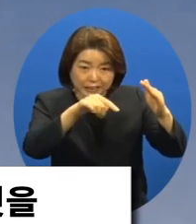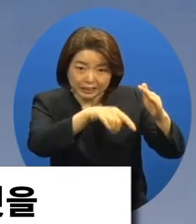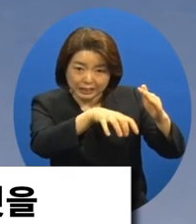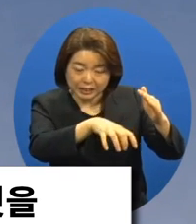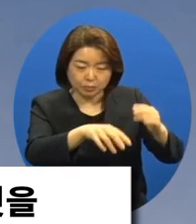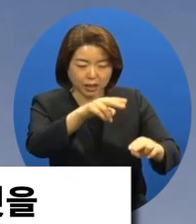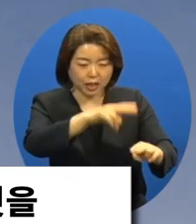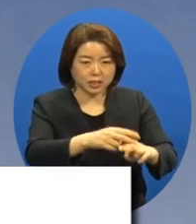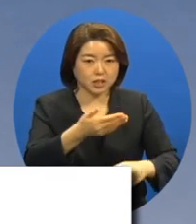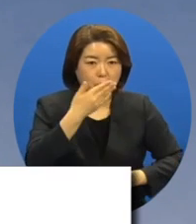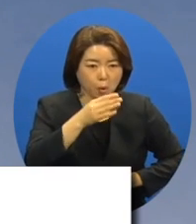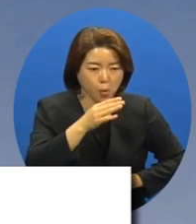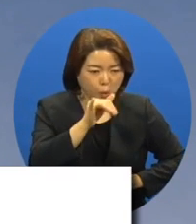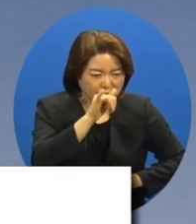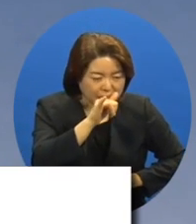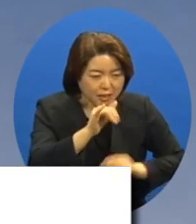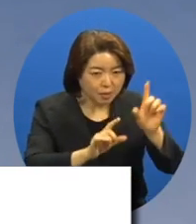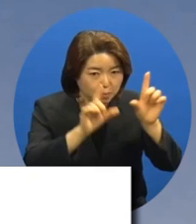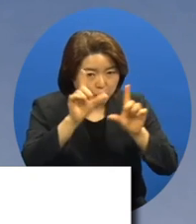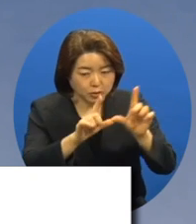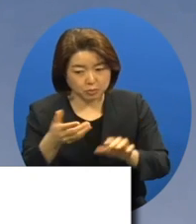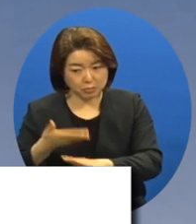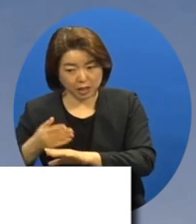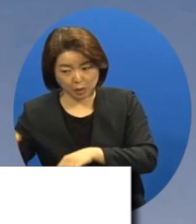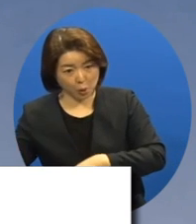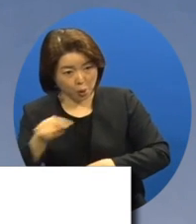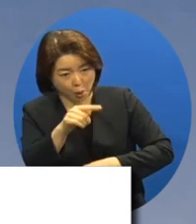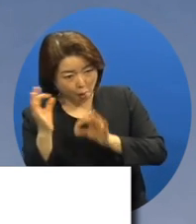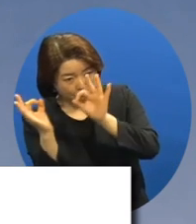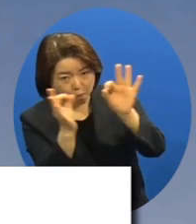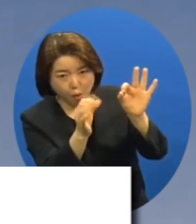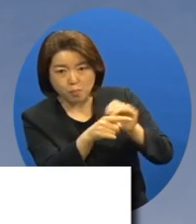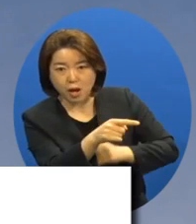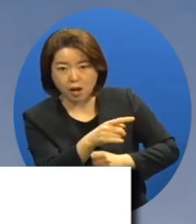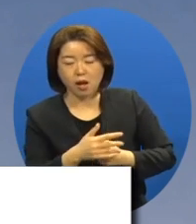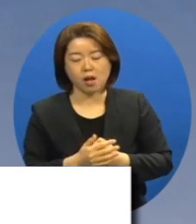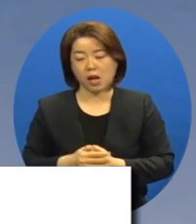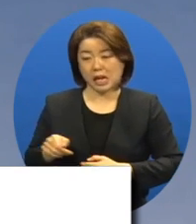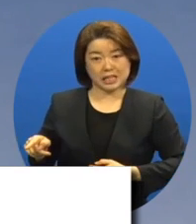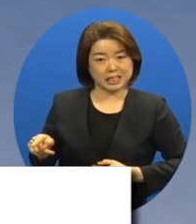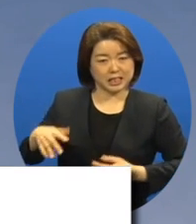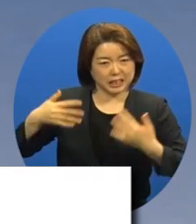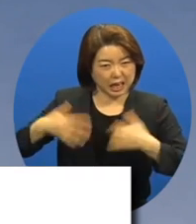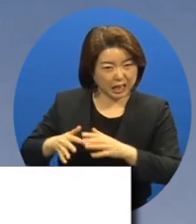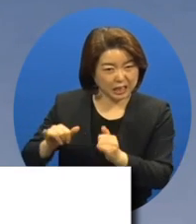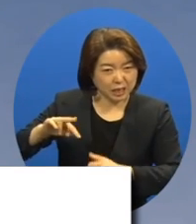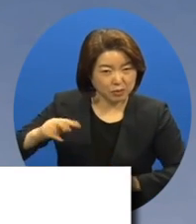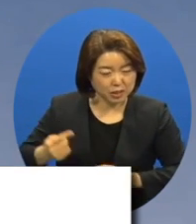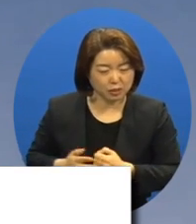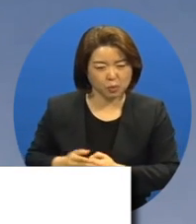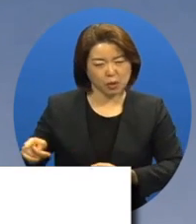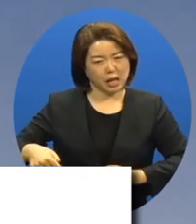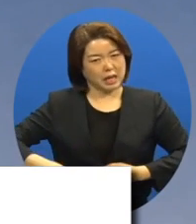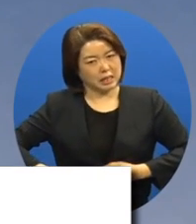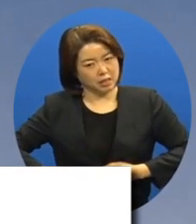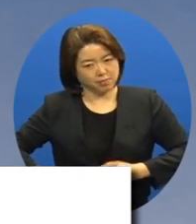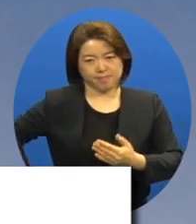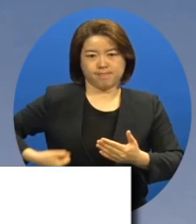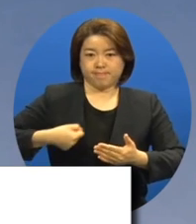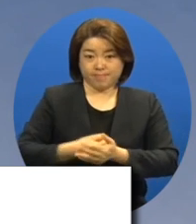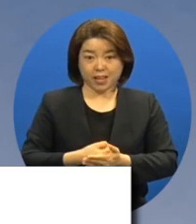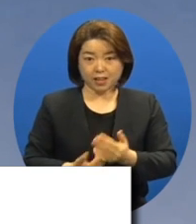먹고 있는 것을 어떤 사람이 보면 그가 약한 사람일지라도 그 양심에 용기가